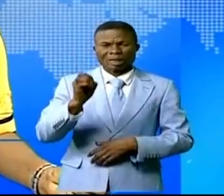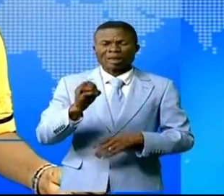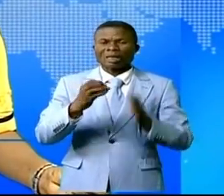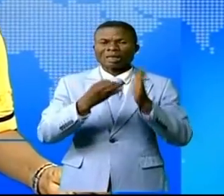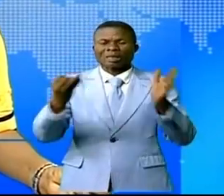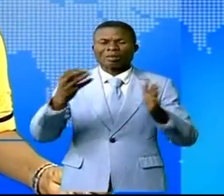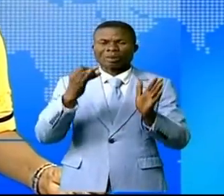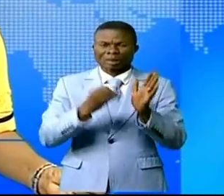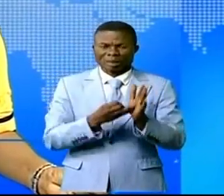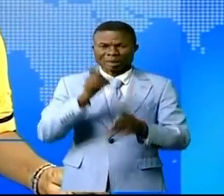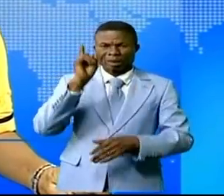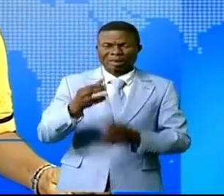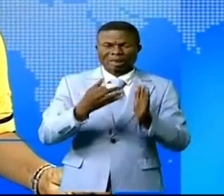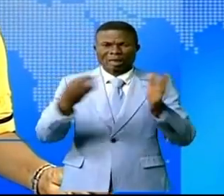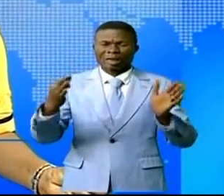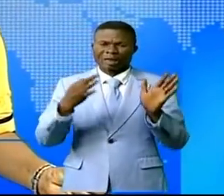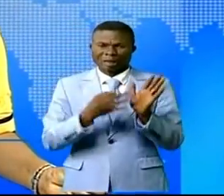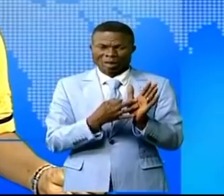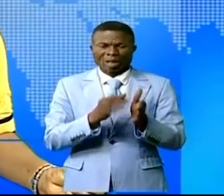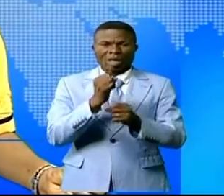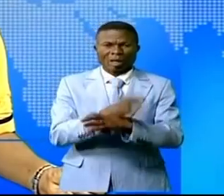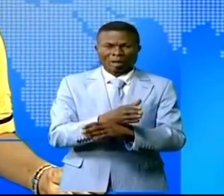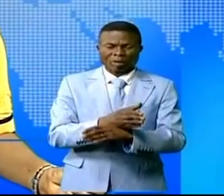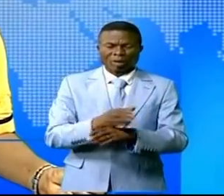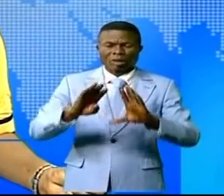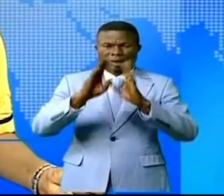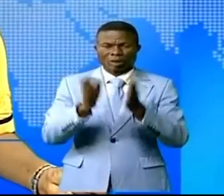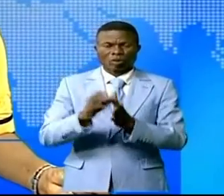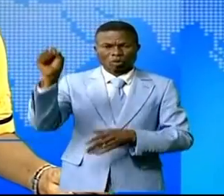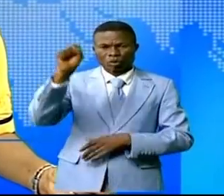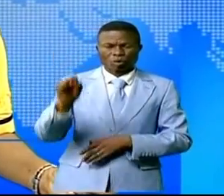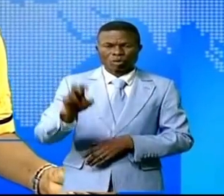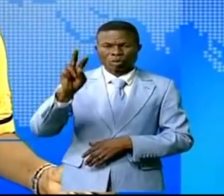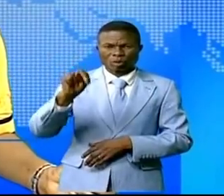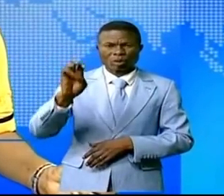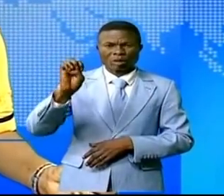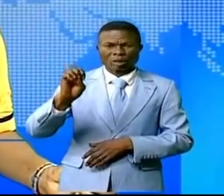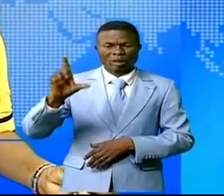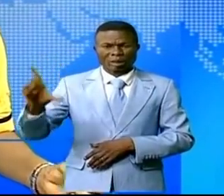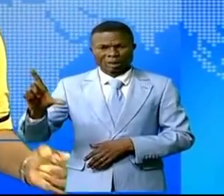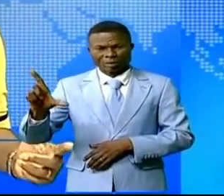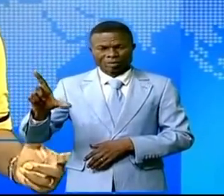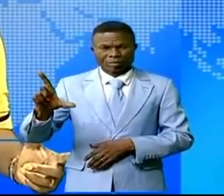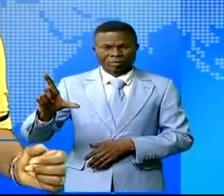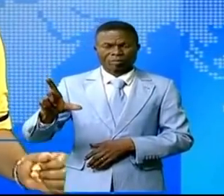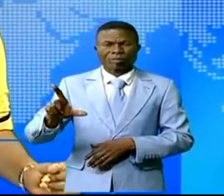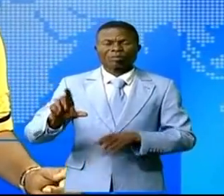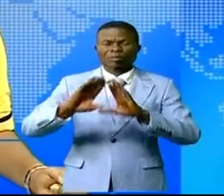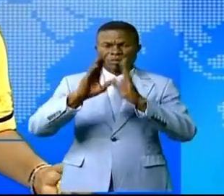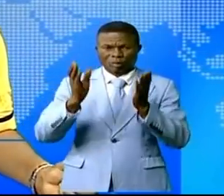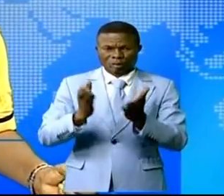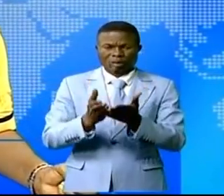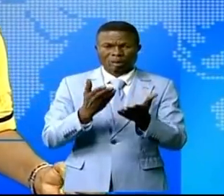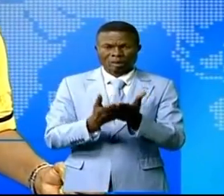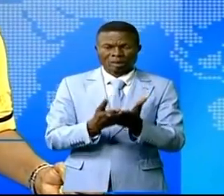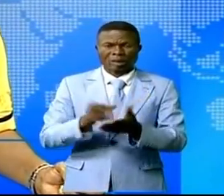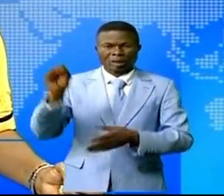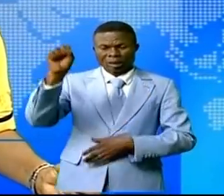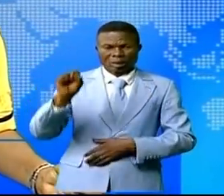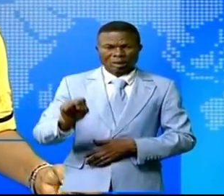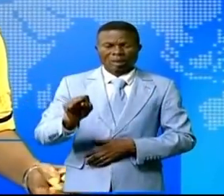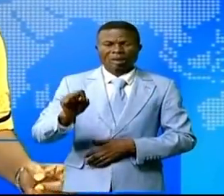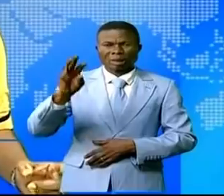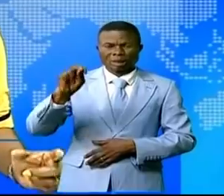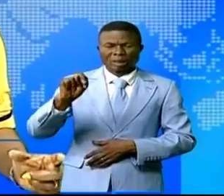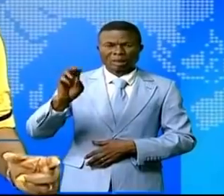177-188 sont à la disposition de la SNEL. La SNEL de la clientèle, allais-je dire, hein,